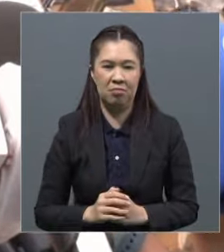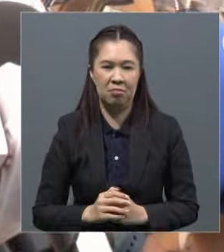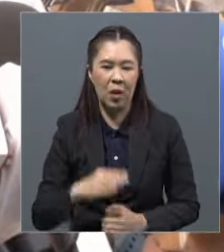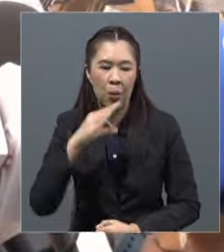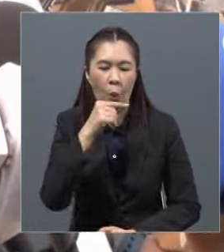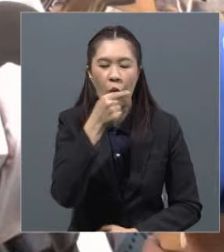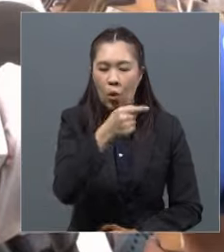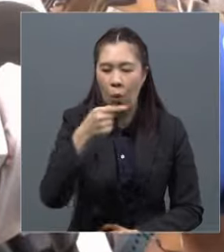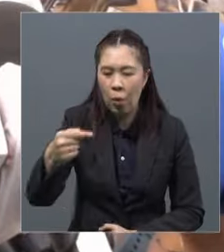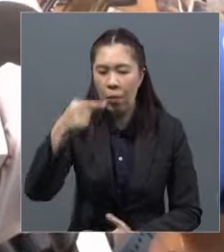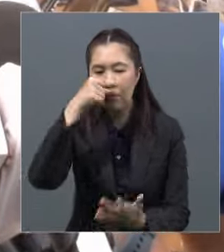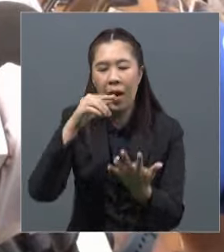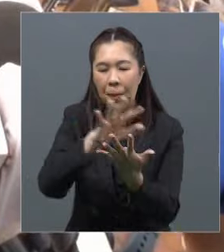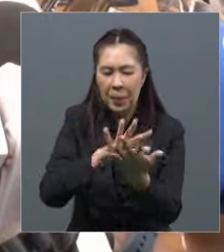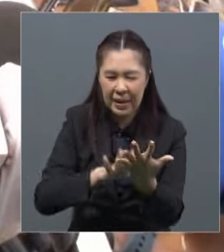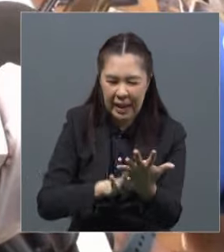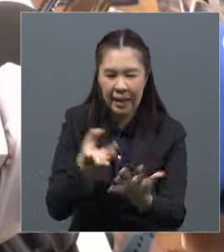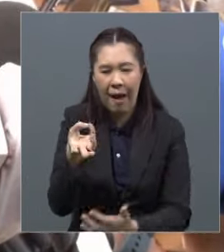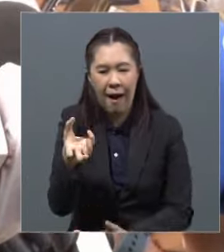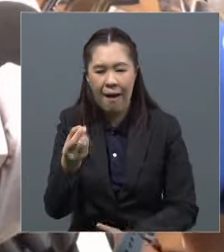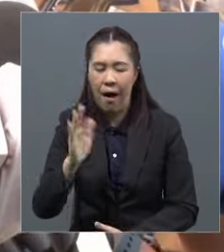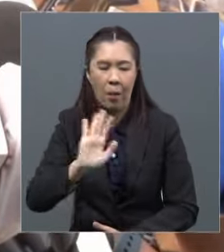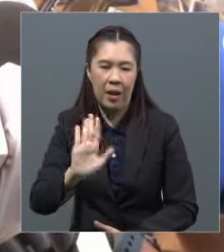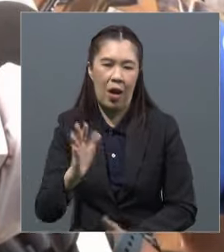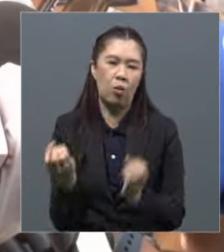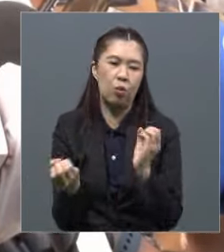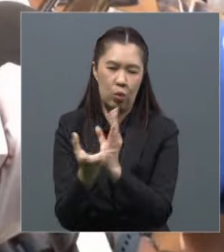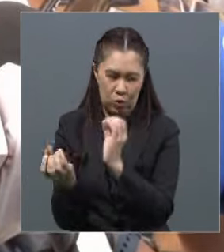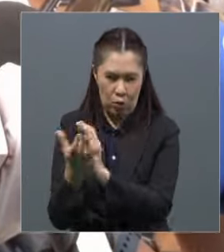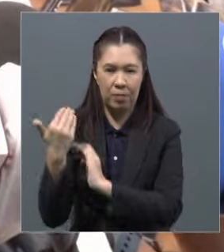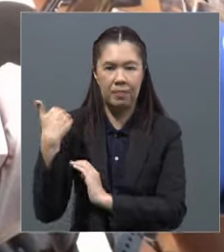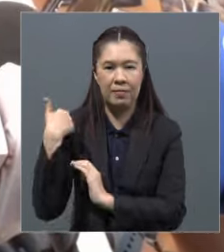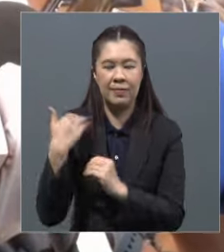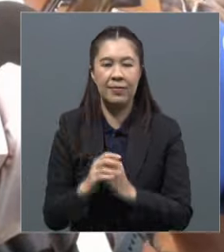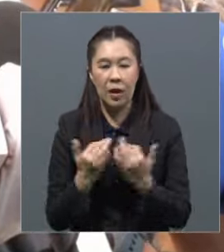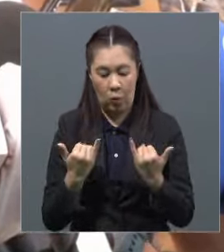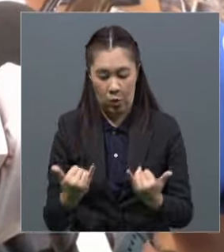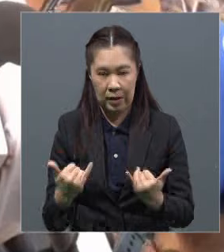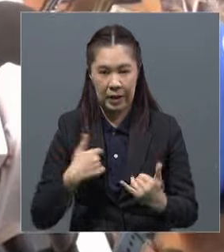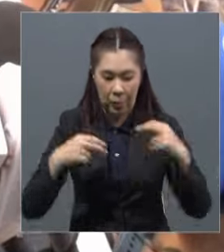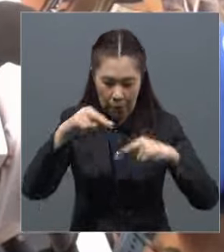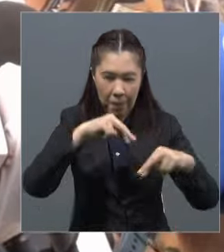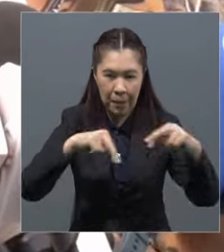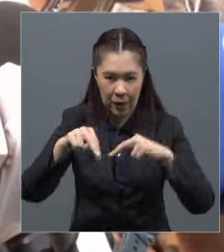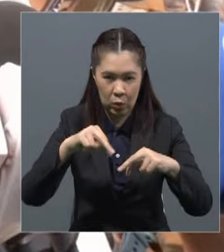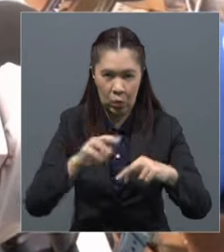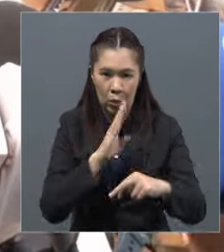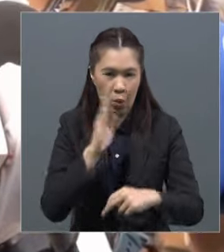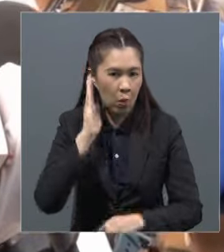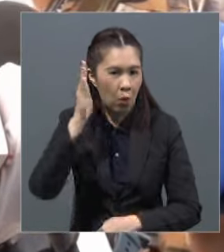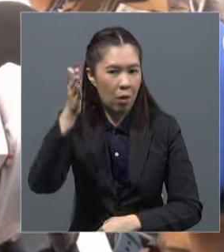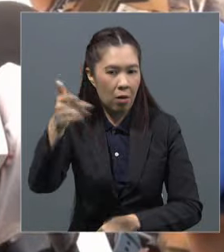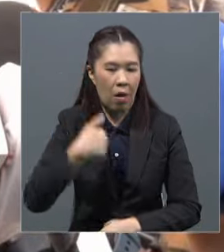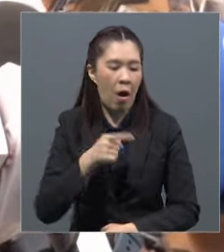ประเทศไทยเลยเพราะว่ามันจะกระทบกระเทือนระยะยาวนะครับอันนี้ผมมาแล้วตรวจเนี่ยถ้ามีเรื่องราวเกิดขึ้นเนี่ยผมไ